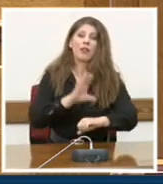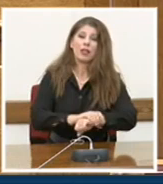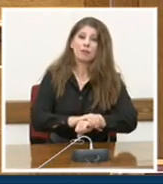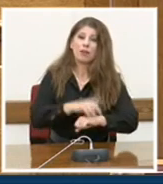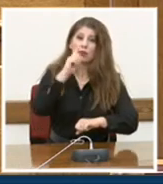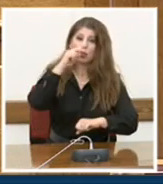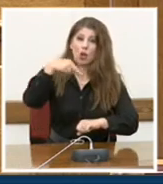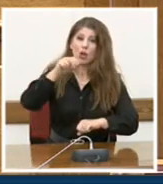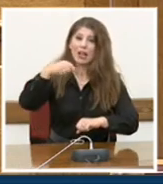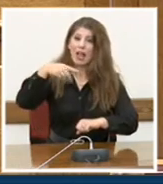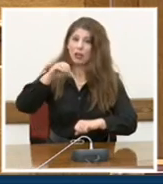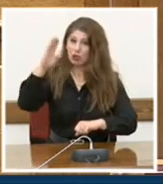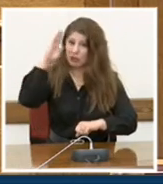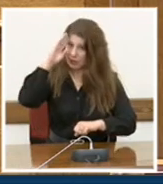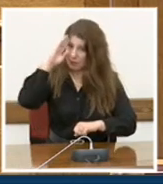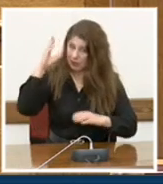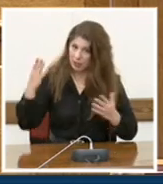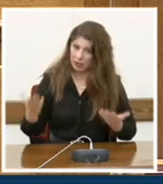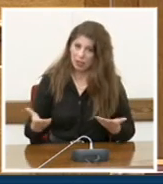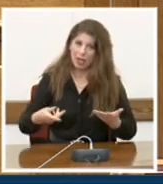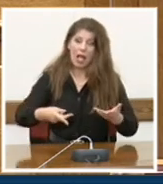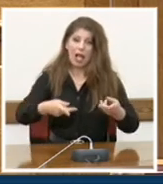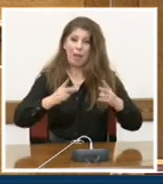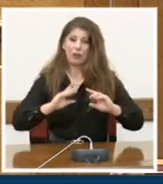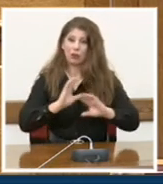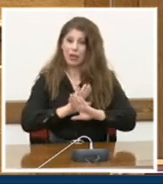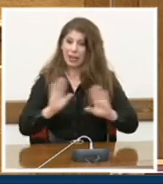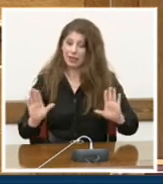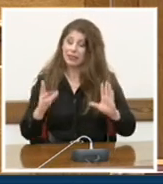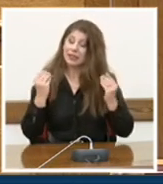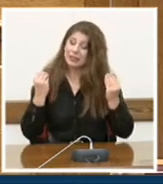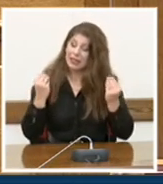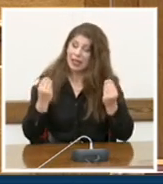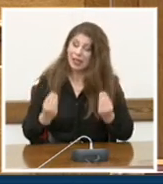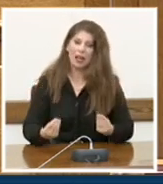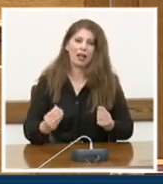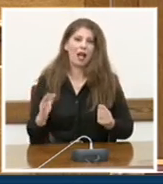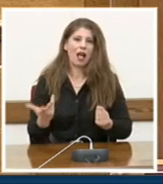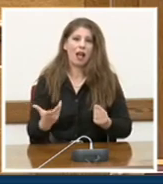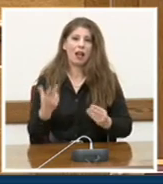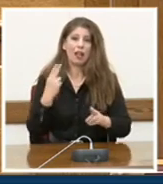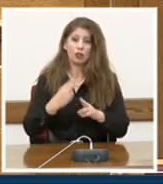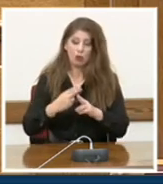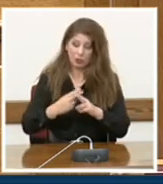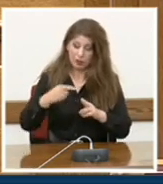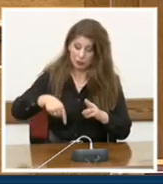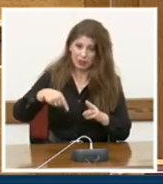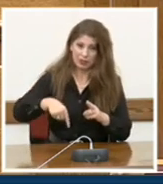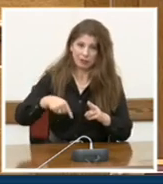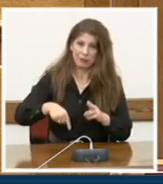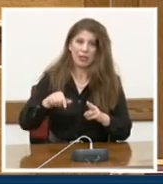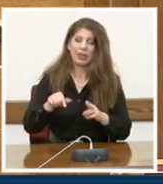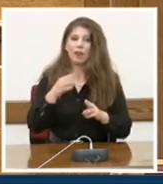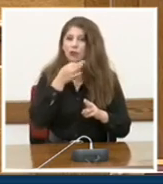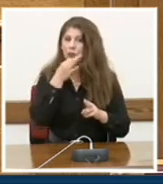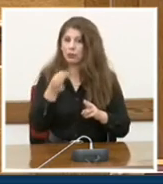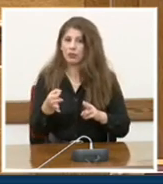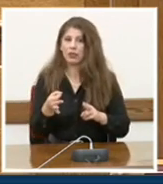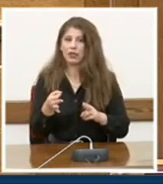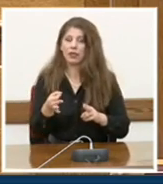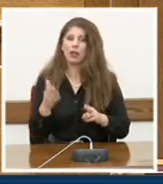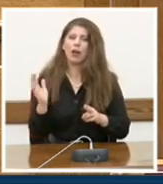ΣΥΠΑ. Απαντούν κανένας και καλά κάνουν. Όμως το κρίσιμο σήμερα είναι αυτό που λένε όλο